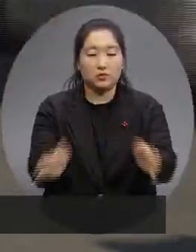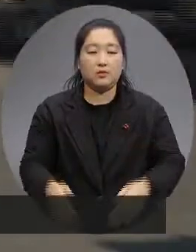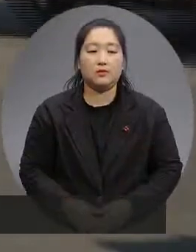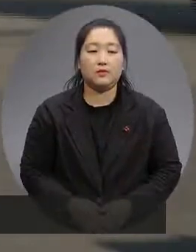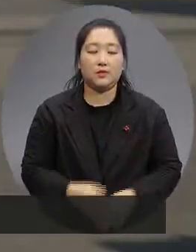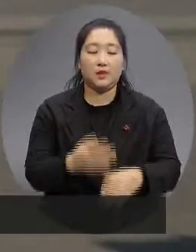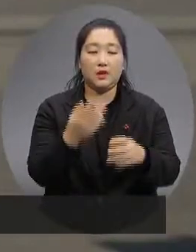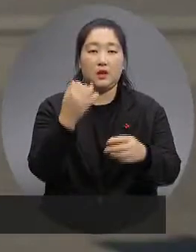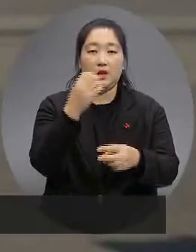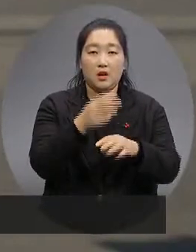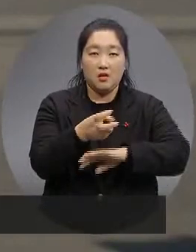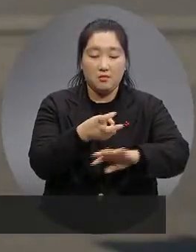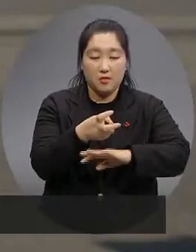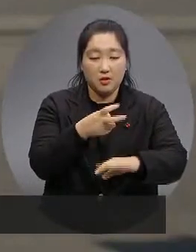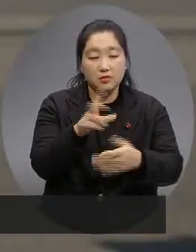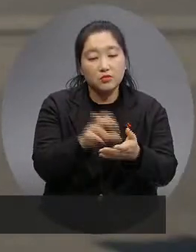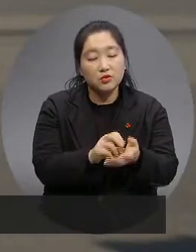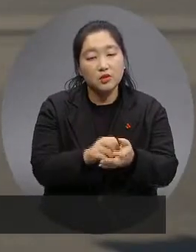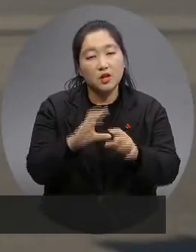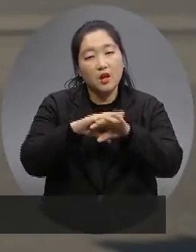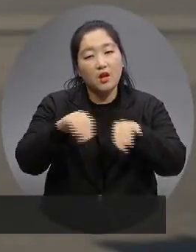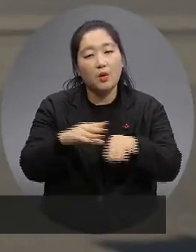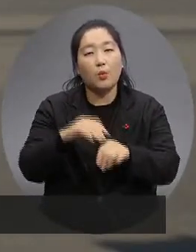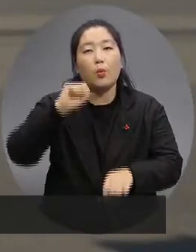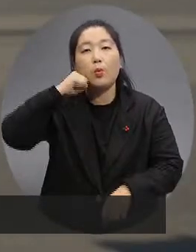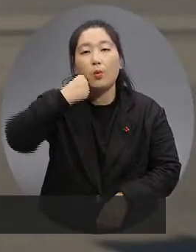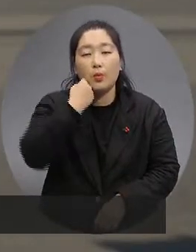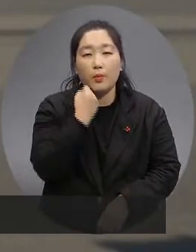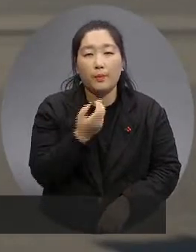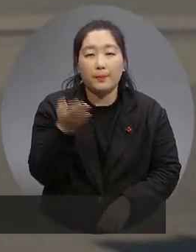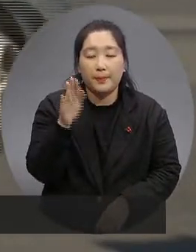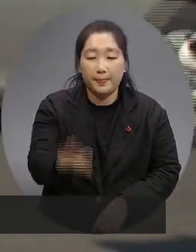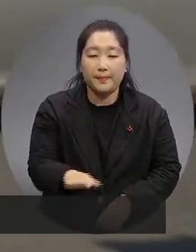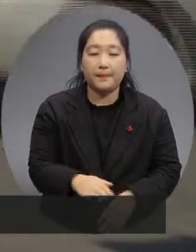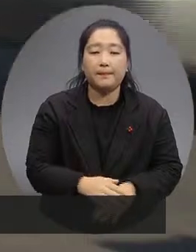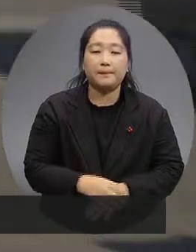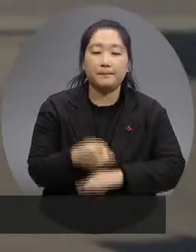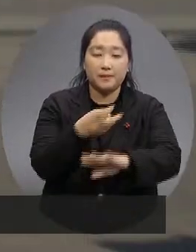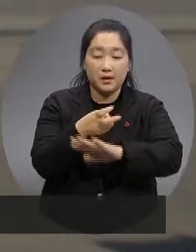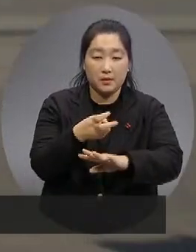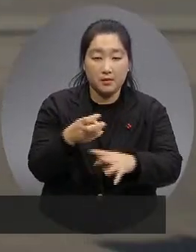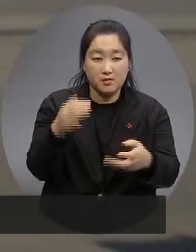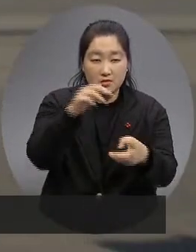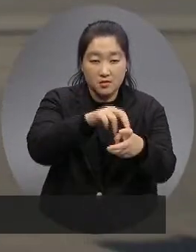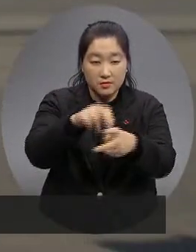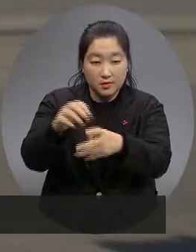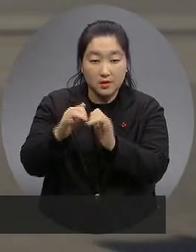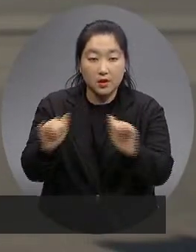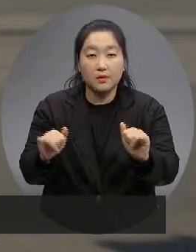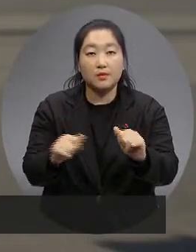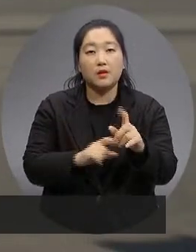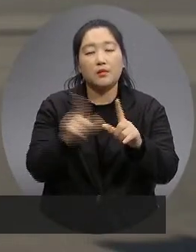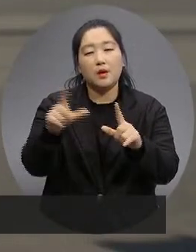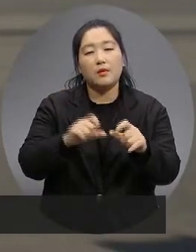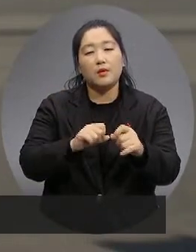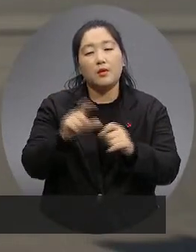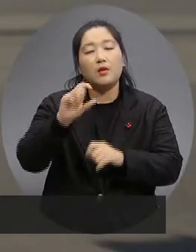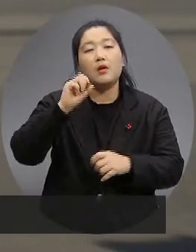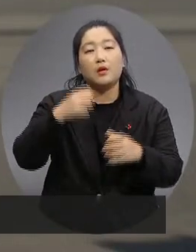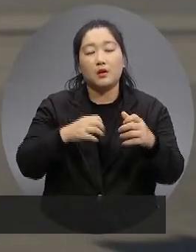중소도시의 시내버스 문제는 뾰족한 답을 찾기 어렵습니다. 그러나 시내버스를 이용하는 사람들은 대부분 사회적